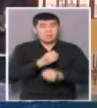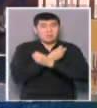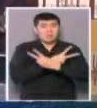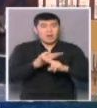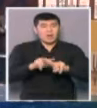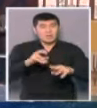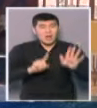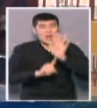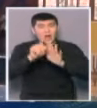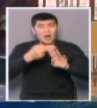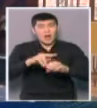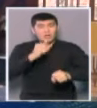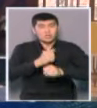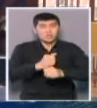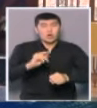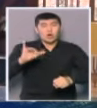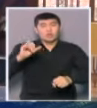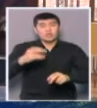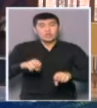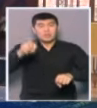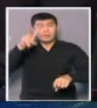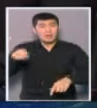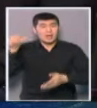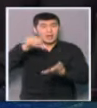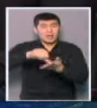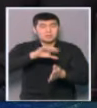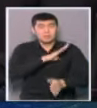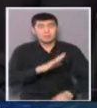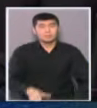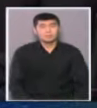турнирінің алғашқы жеңімпазы Ұлан Рысқұл арнайы келіп қатысты.